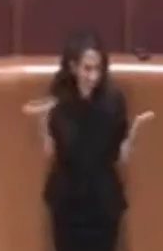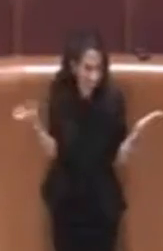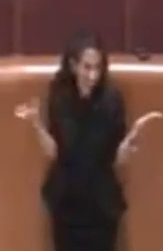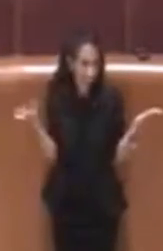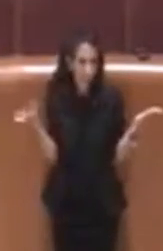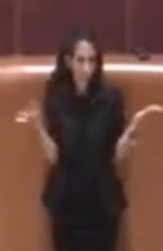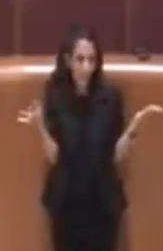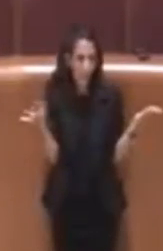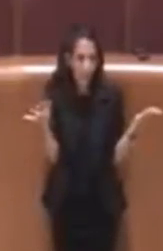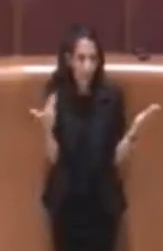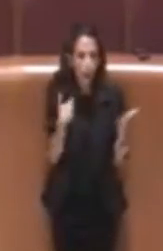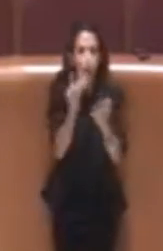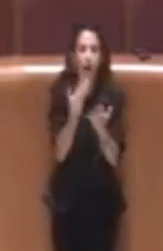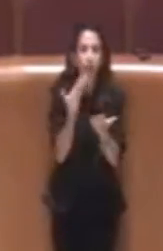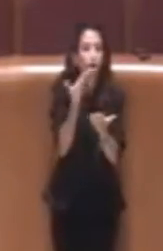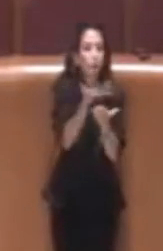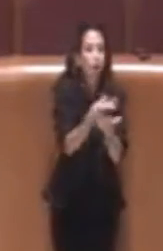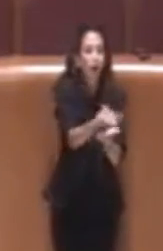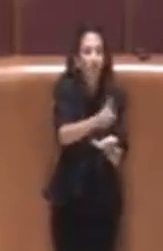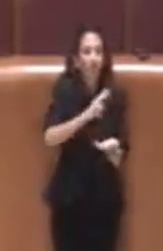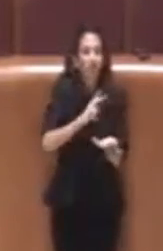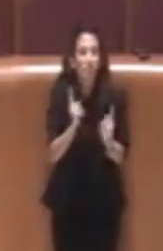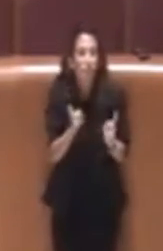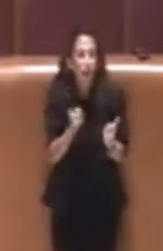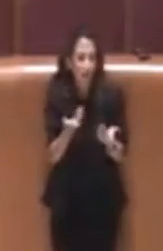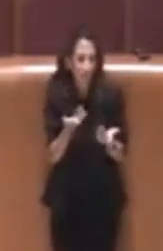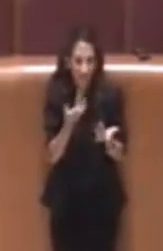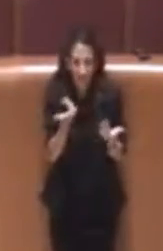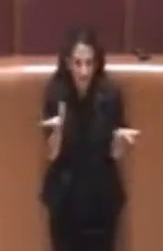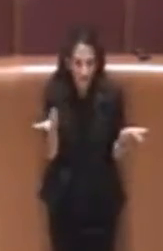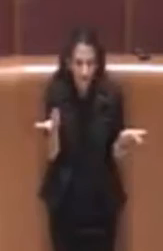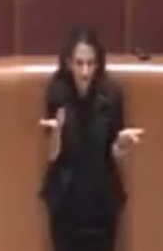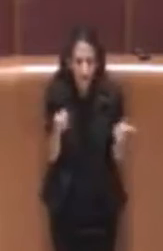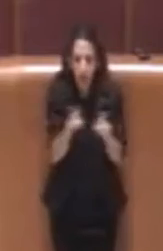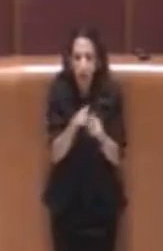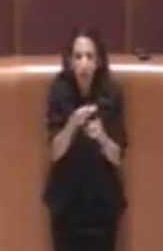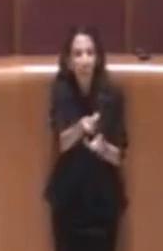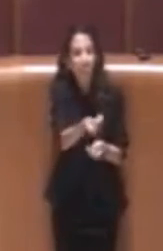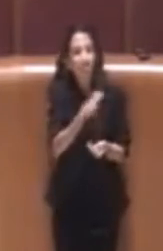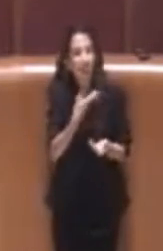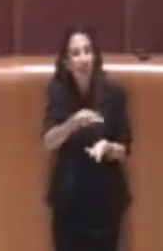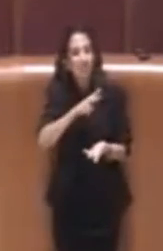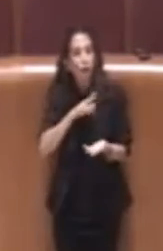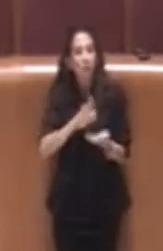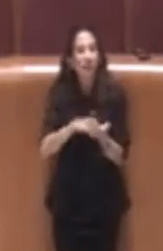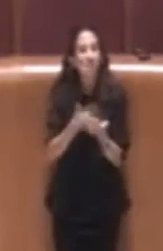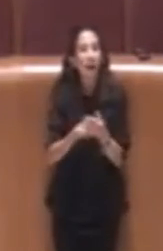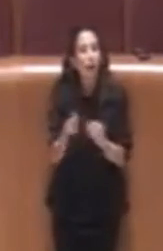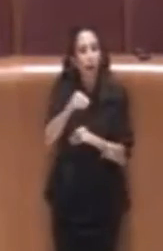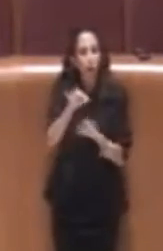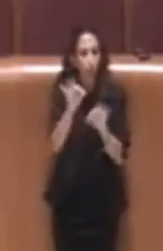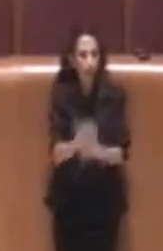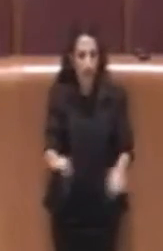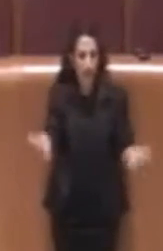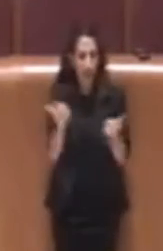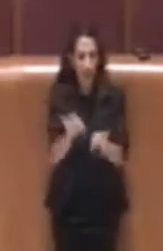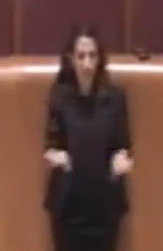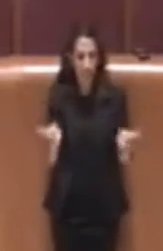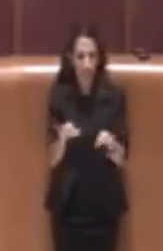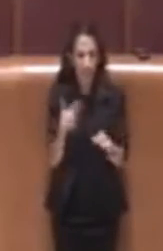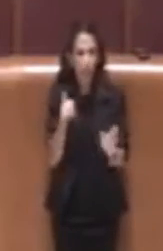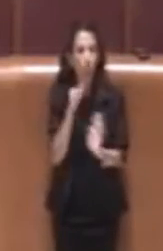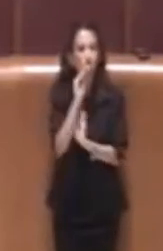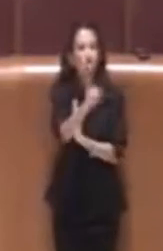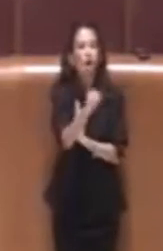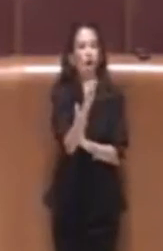le quattro proposte, quindi che valore aggiunto avremmo potuto avere con il tavolo tecnico se